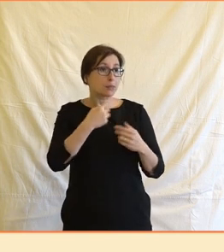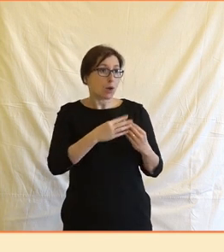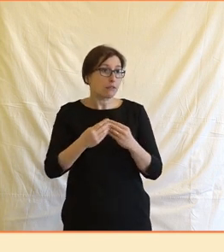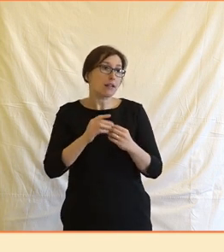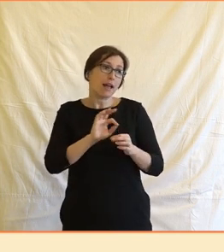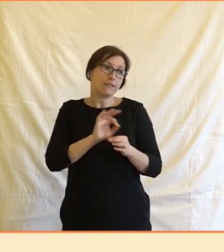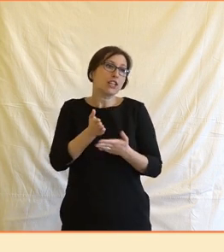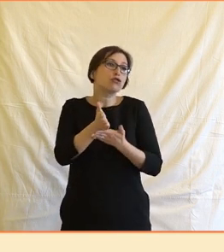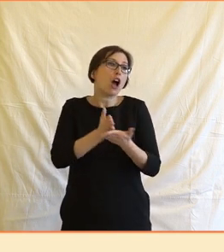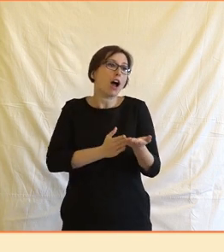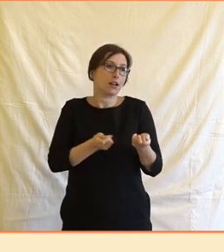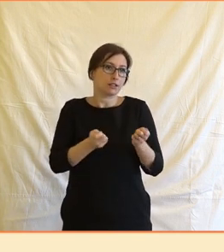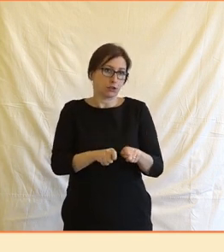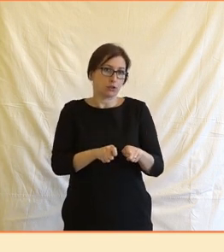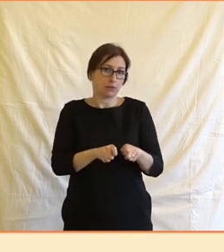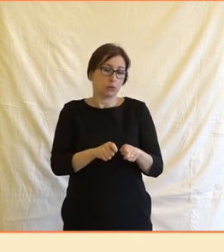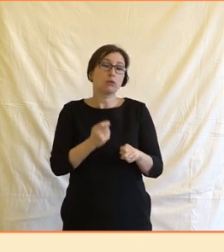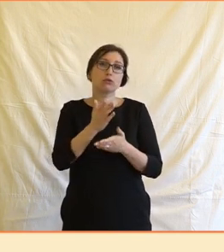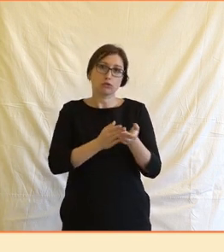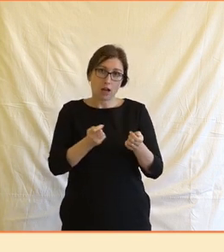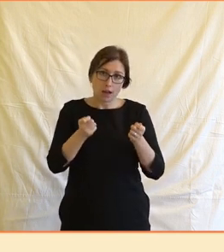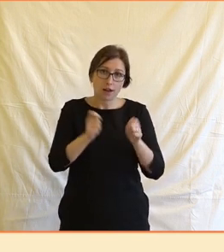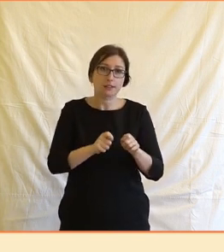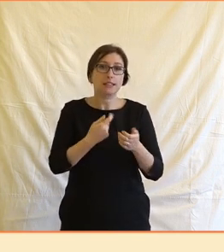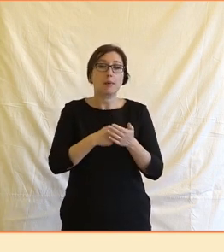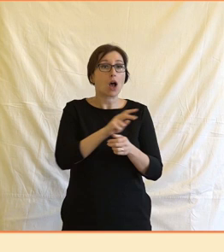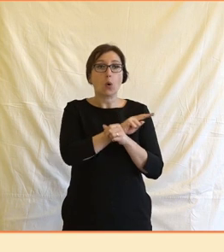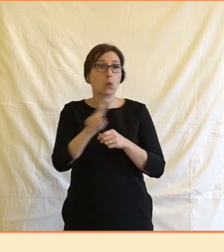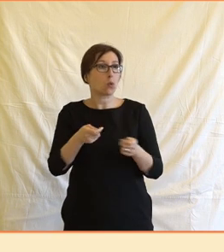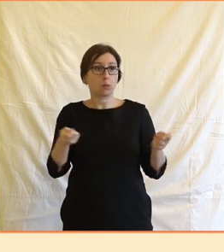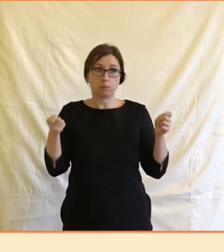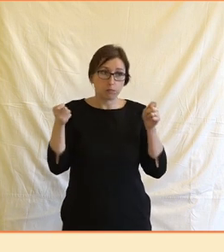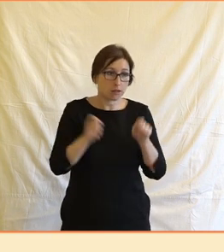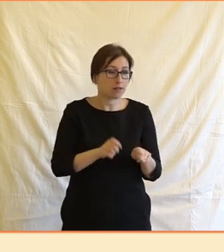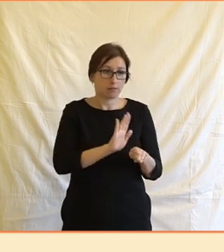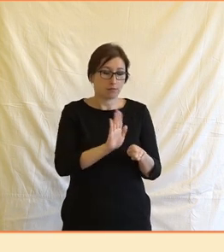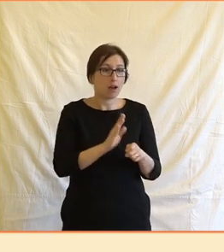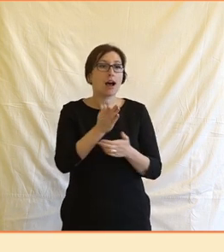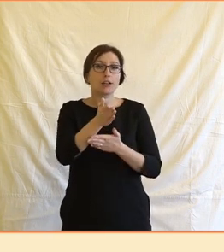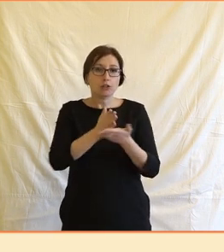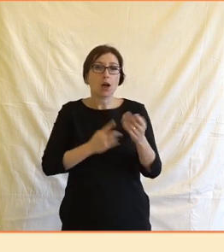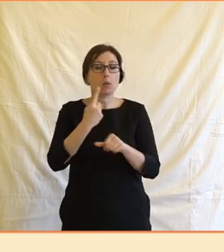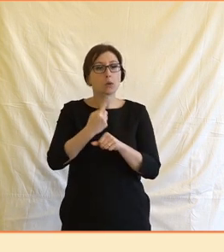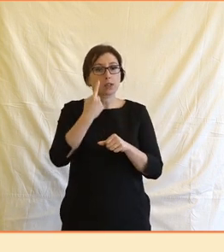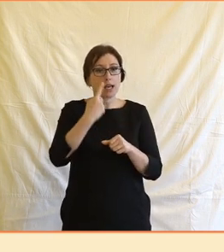částečné vypnutí personalizace. To znamená nikoliv, že by uživatel viděl